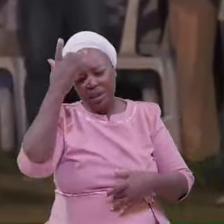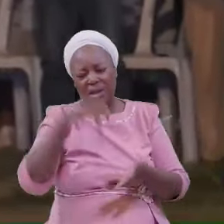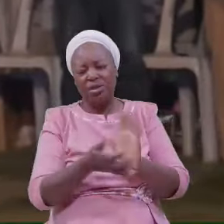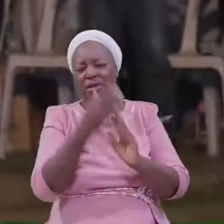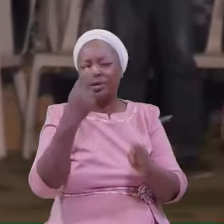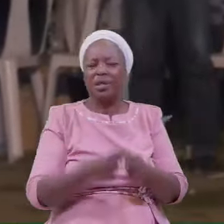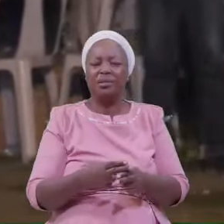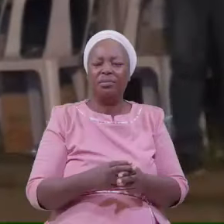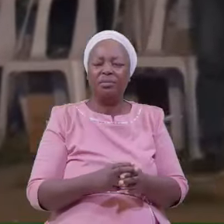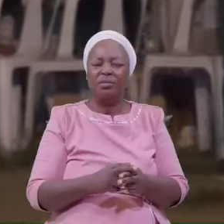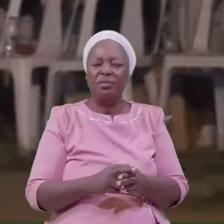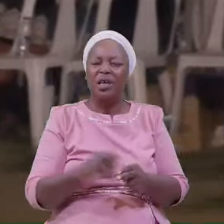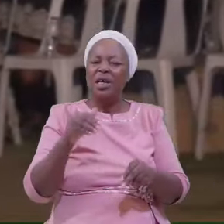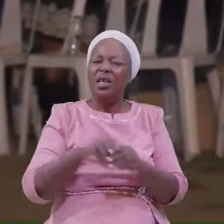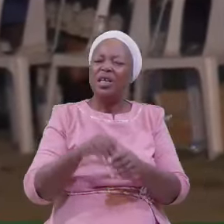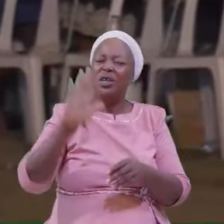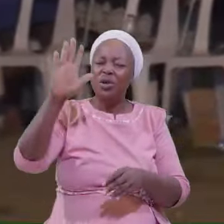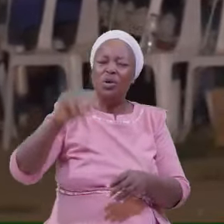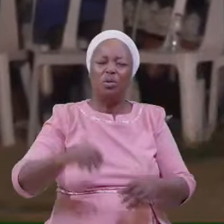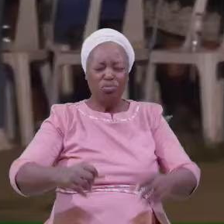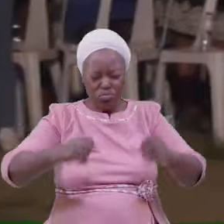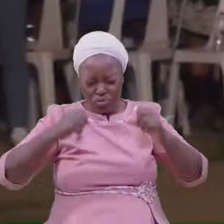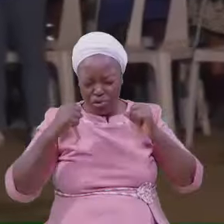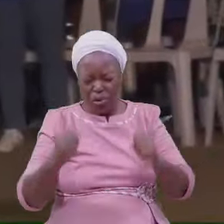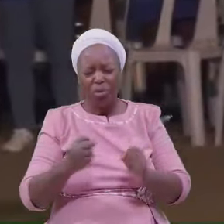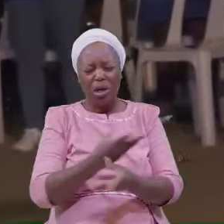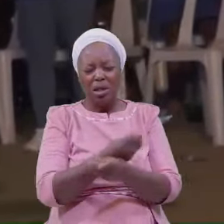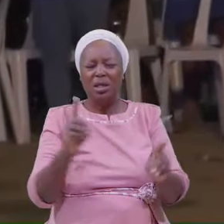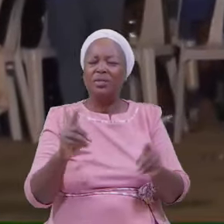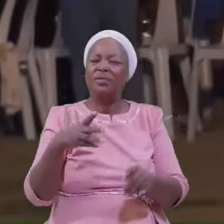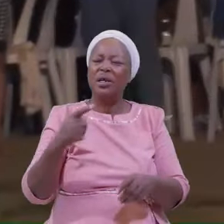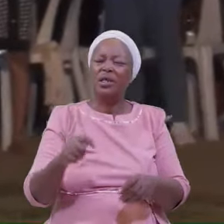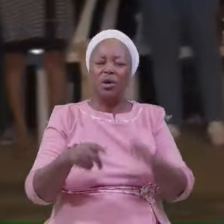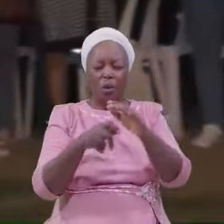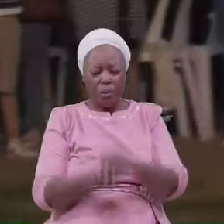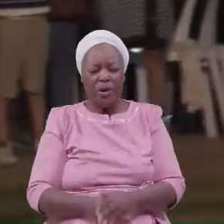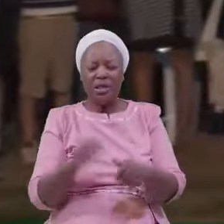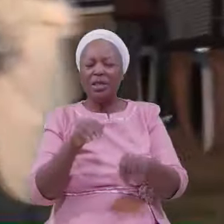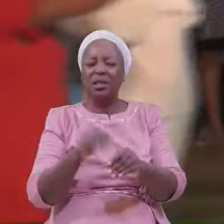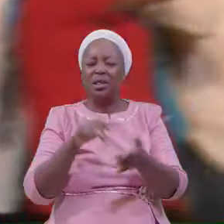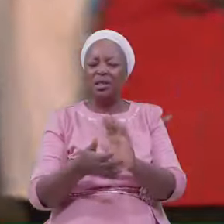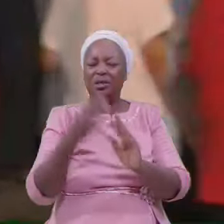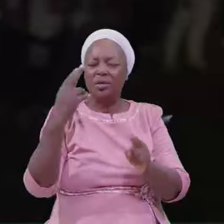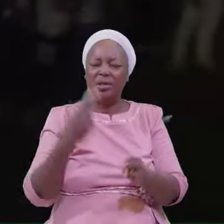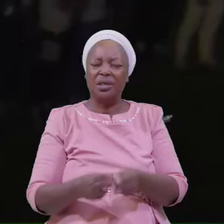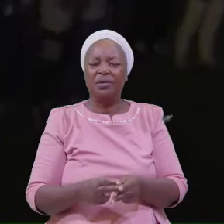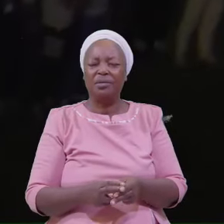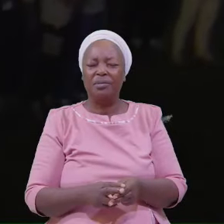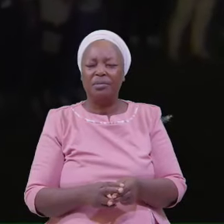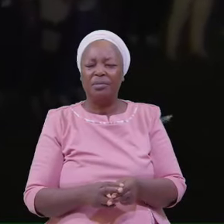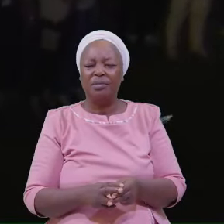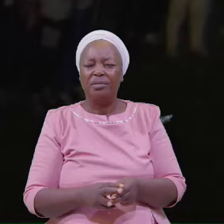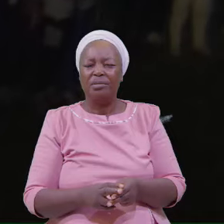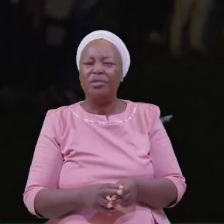ang lahat ng karamdaman. Deliver the oppressed. At nananalangin, naniniwala kami. You are the God of